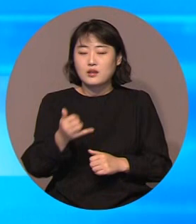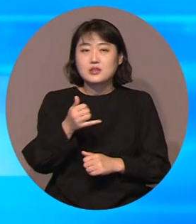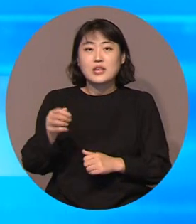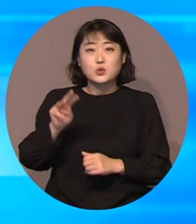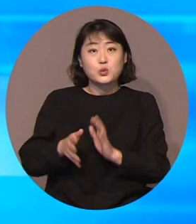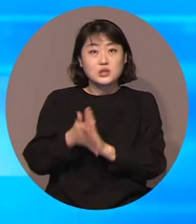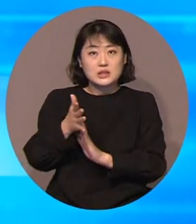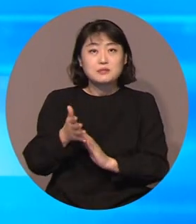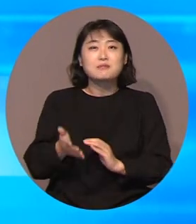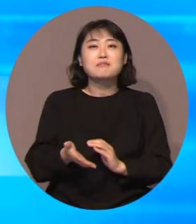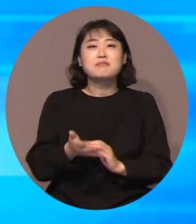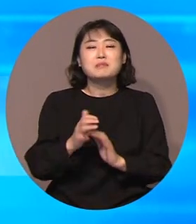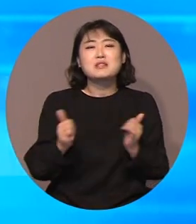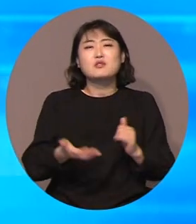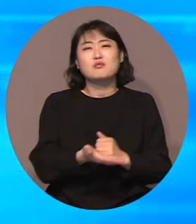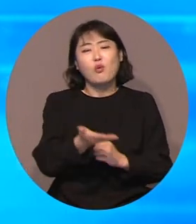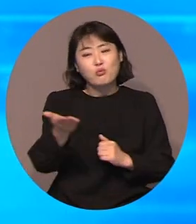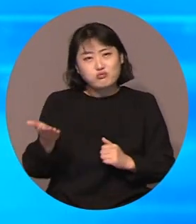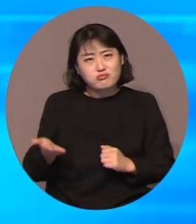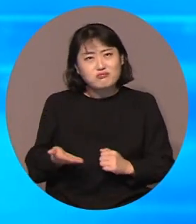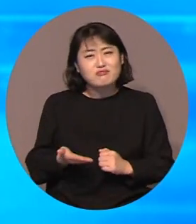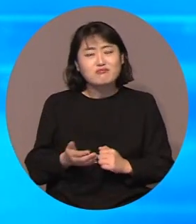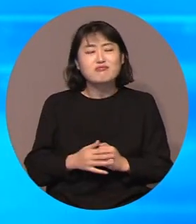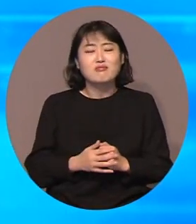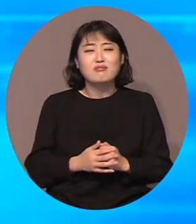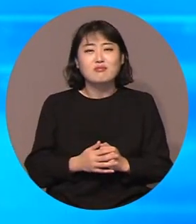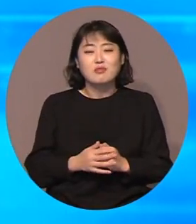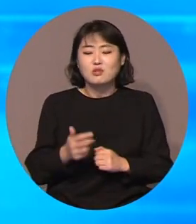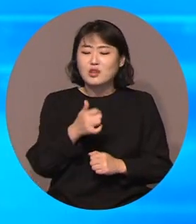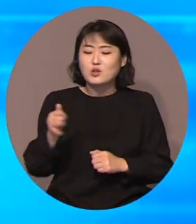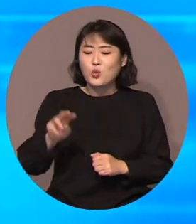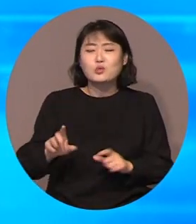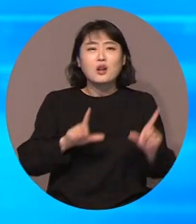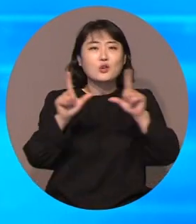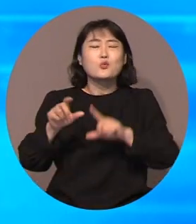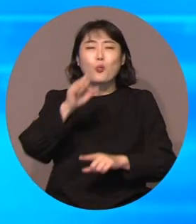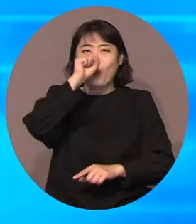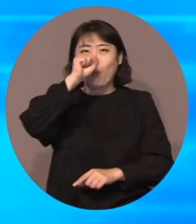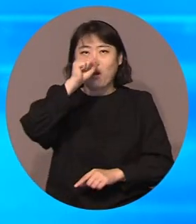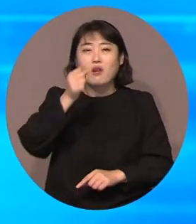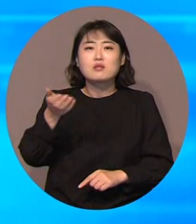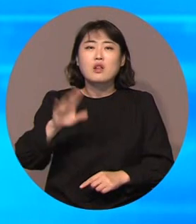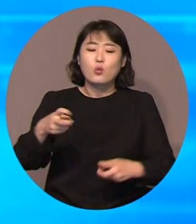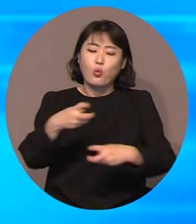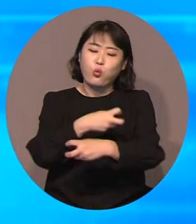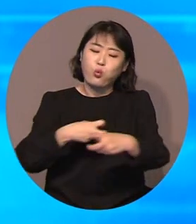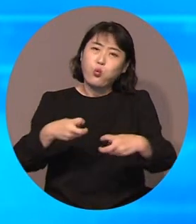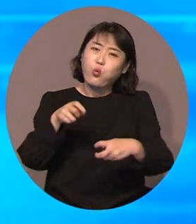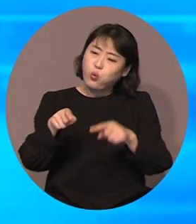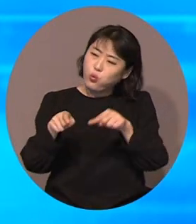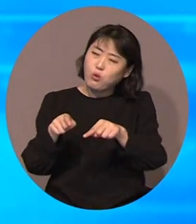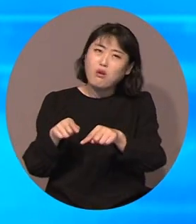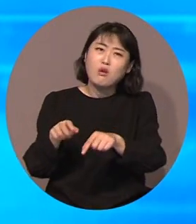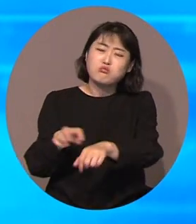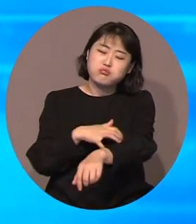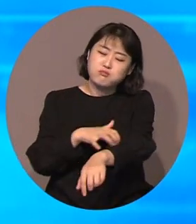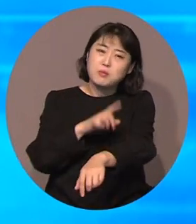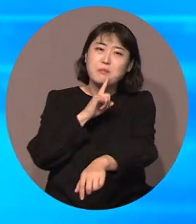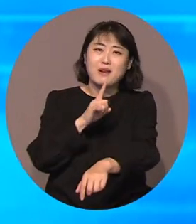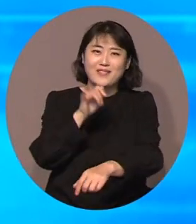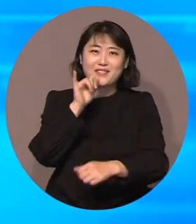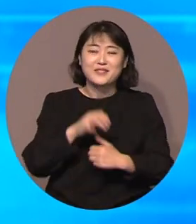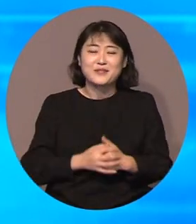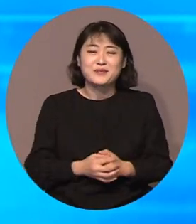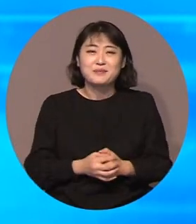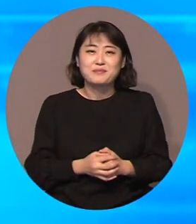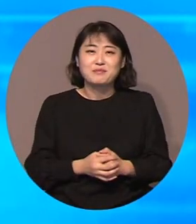세종시의 우리 시민 여러분들께서는 세종시가 참 살기 좋은 도시인데 네. 교통이 불편하다라는 말씀을 늘 하시죠. 네.